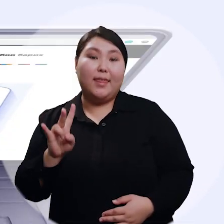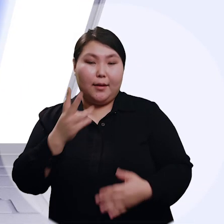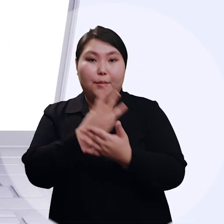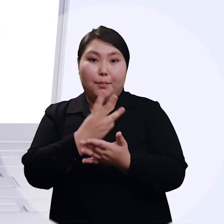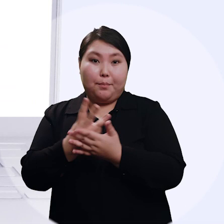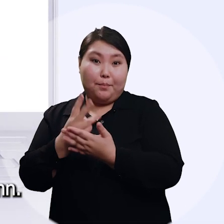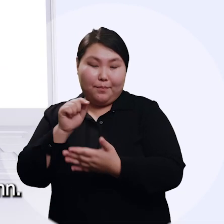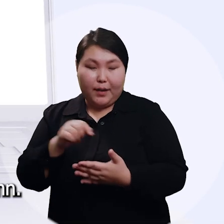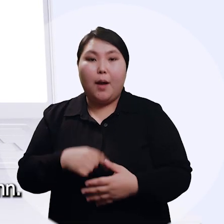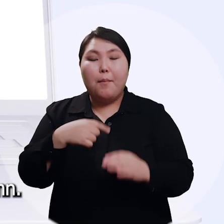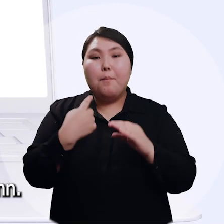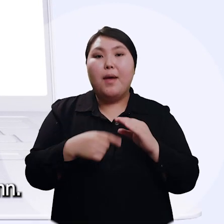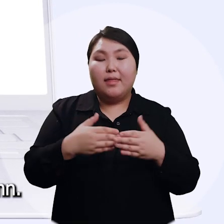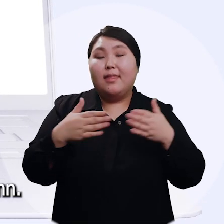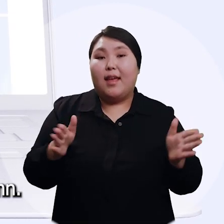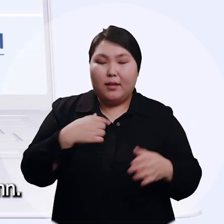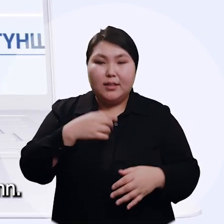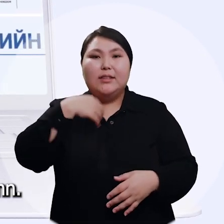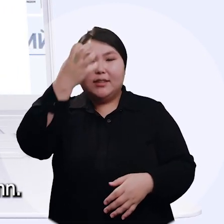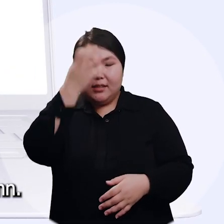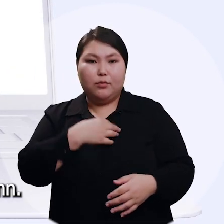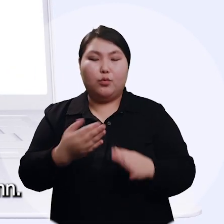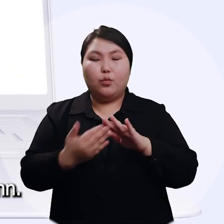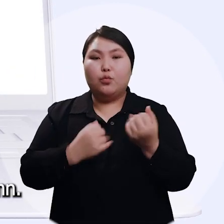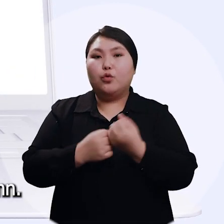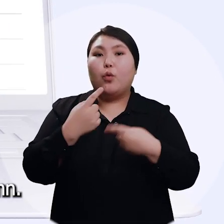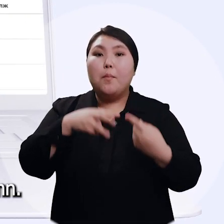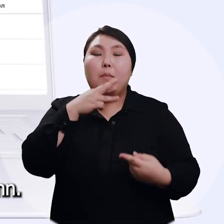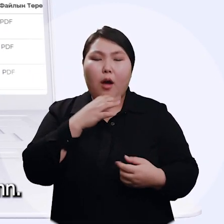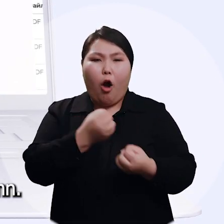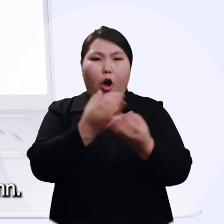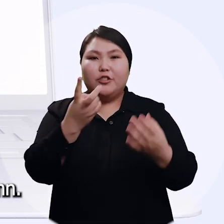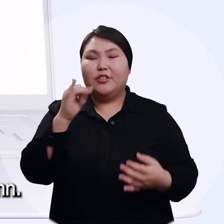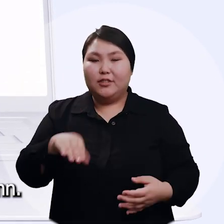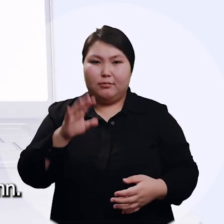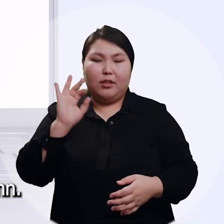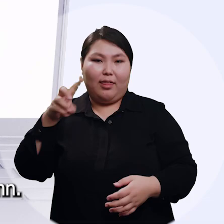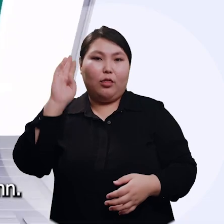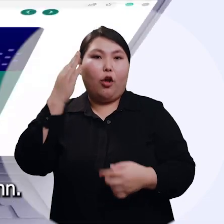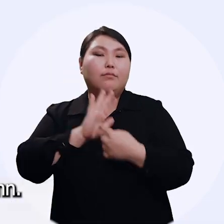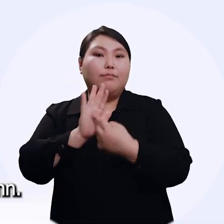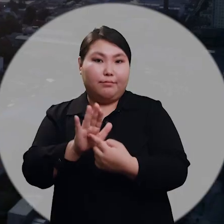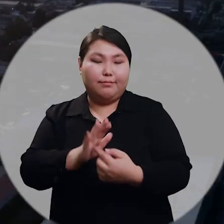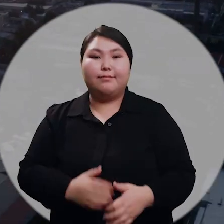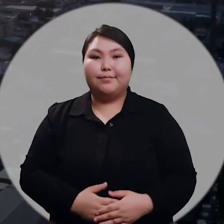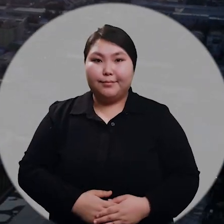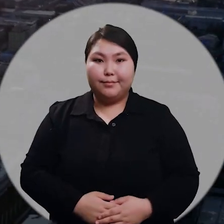эмээн цэхэм хуудсэнд нээлтэй засхийн түншиллэйн дадарх мэдээллэг олун нээдэд элтод байрш улсэн болу.